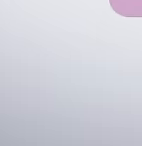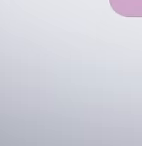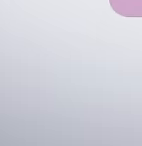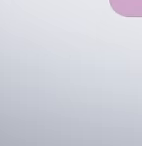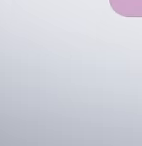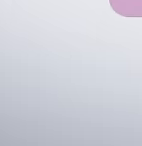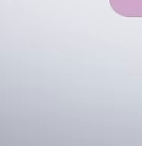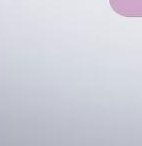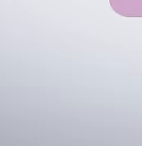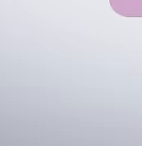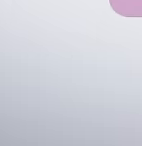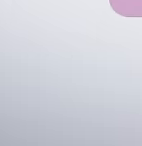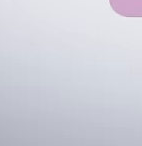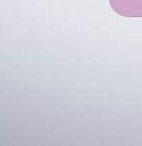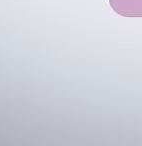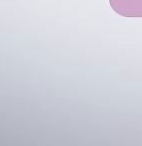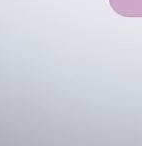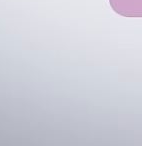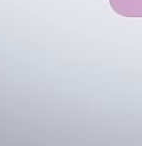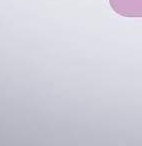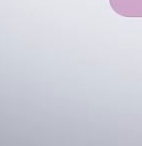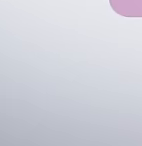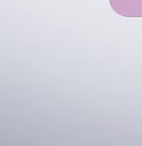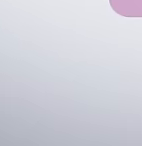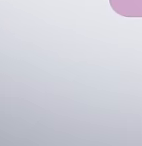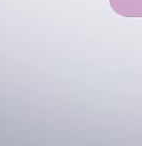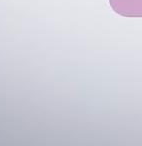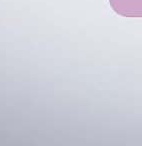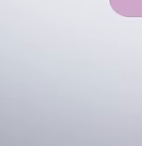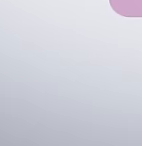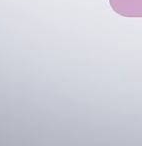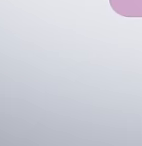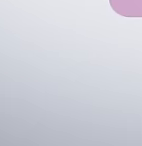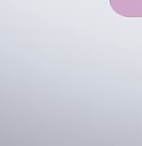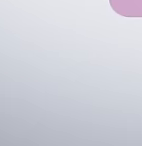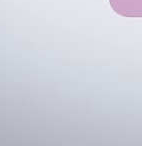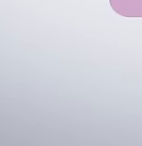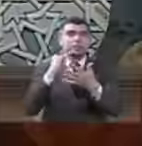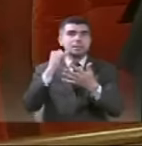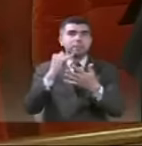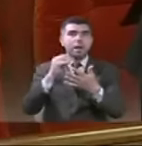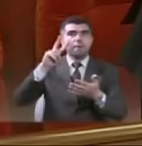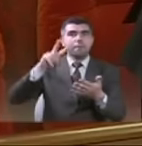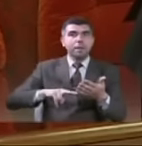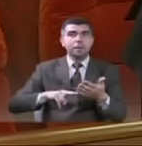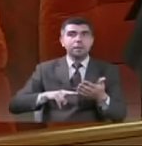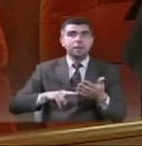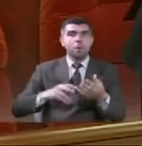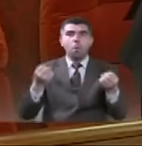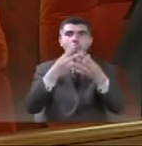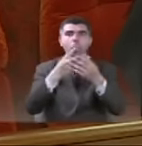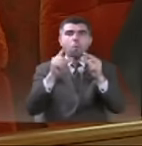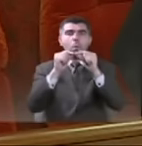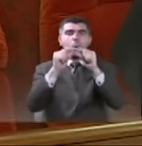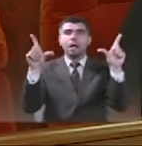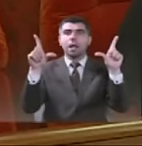البنية الله يهديك كاسكات فاش بدومي الغزال الله يهديك هاواليك البنية الله المهم هو نكون شفاف